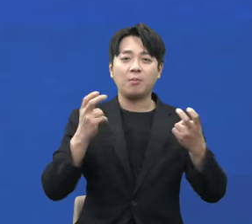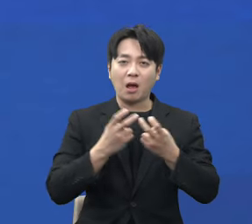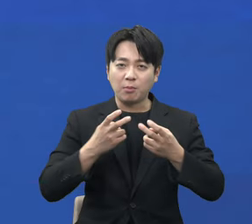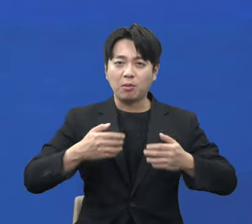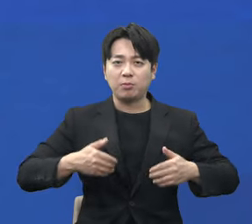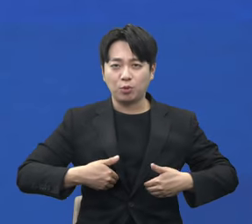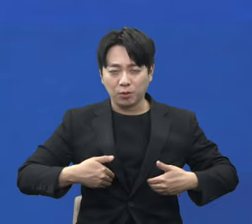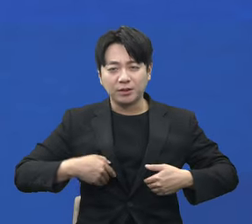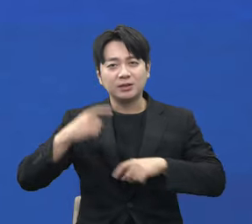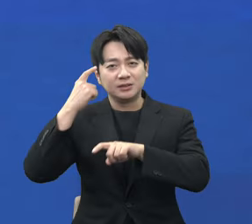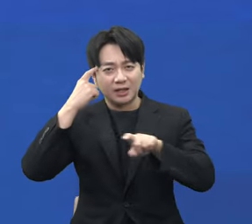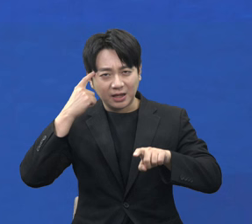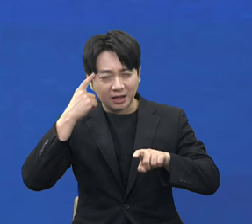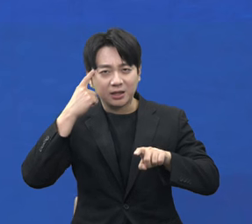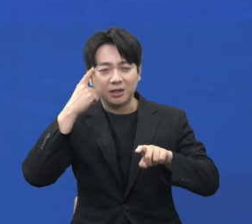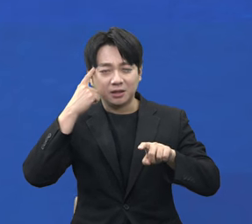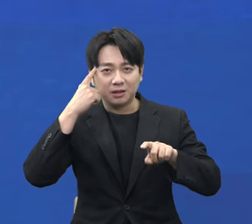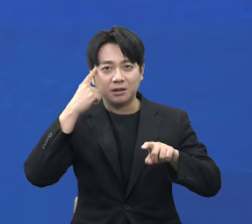당 안팎의